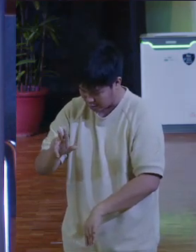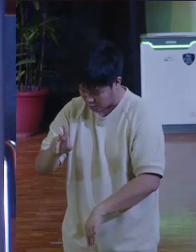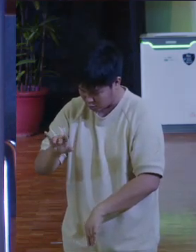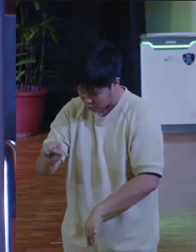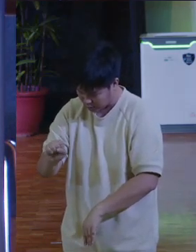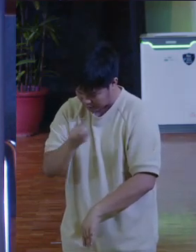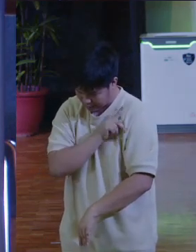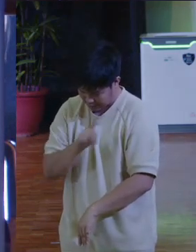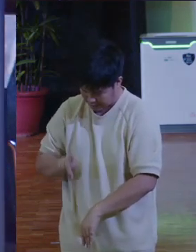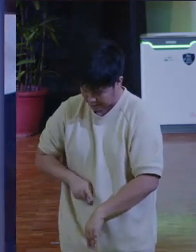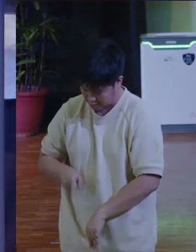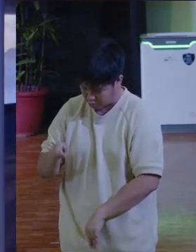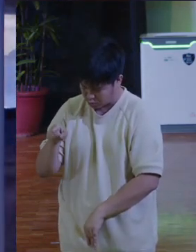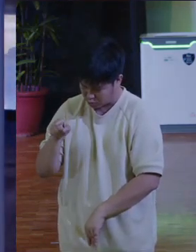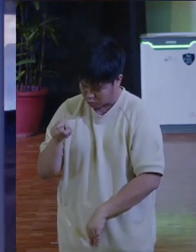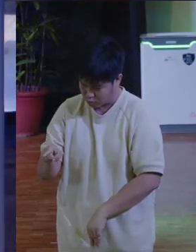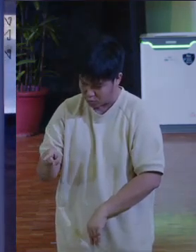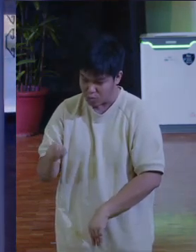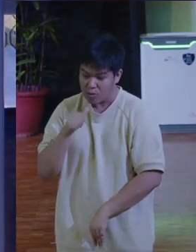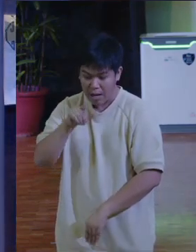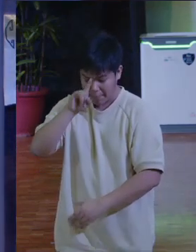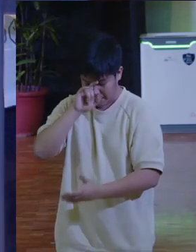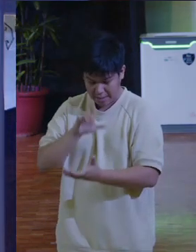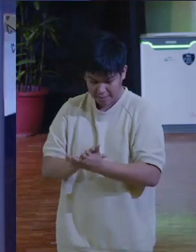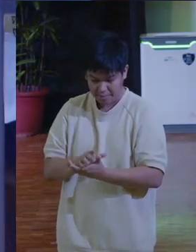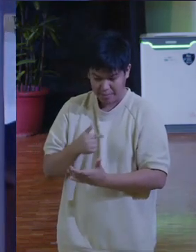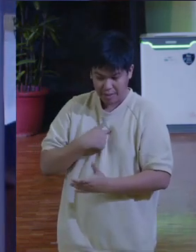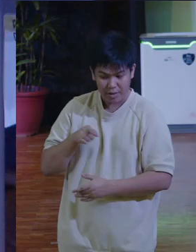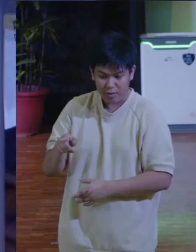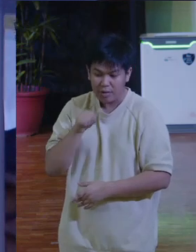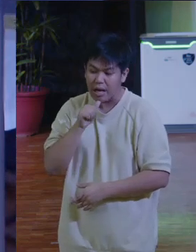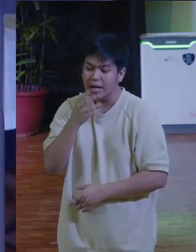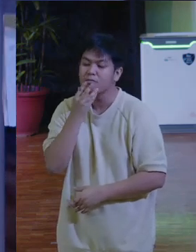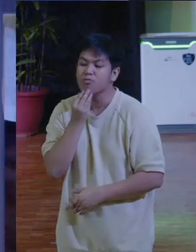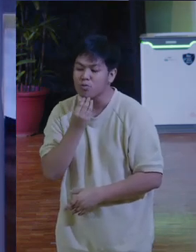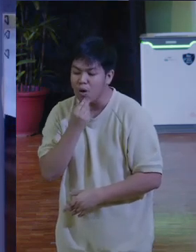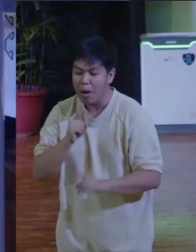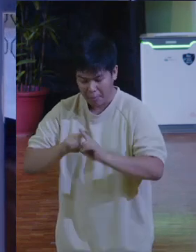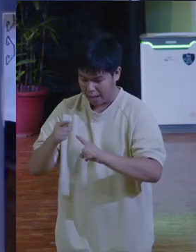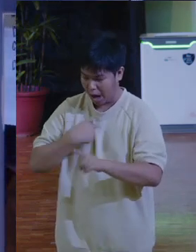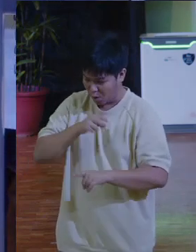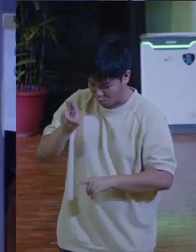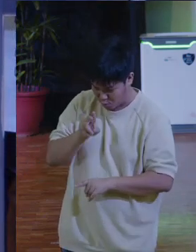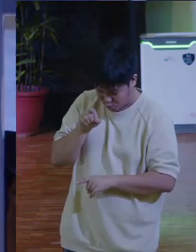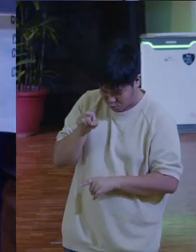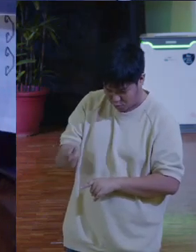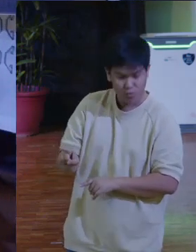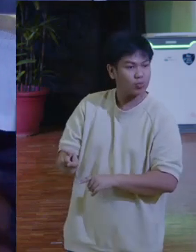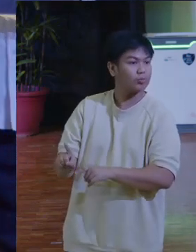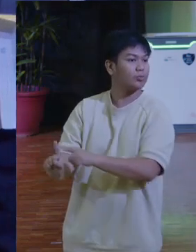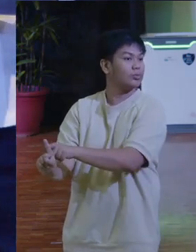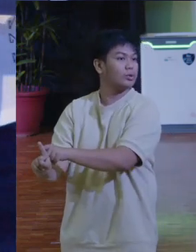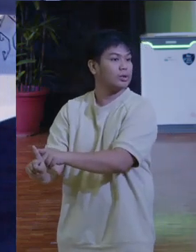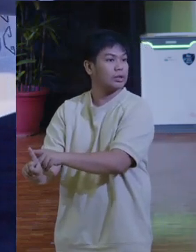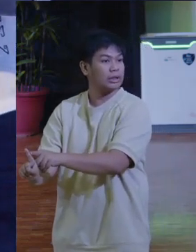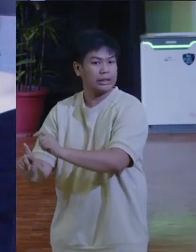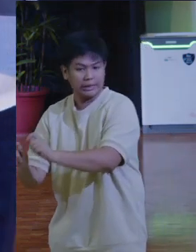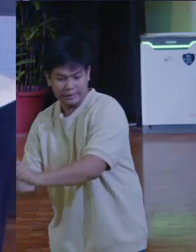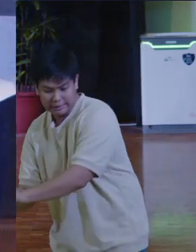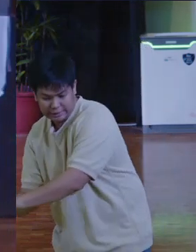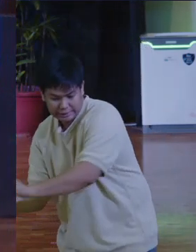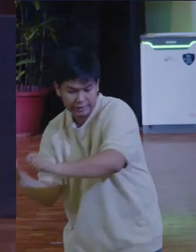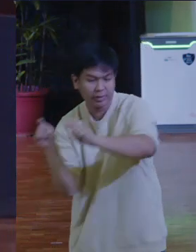isang hentil, hindi po siya Jewish king, siya ay gagamitin ng Diyos para maging instrumento na bumalik